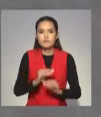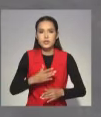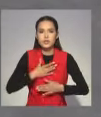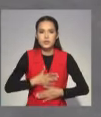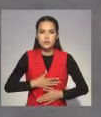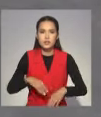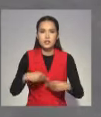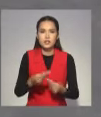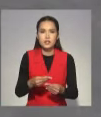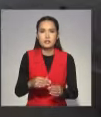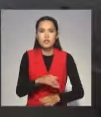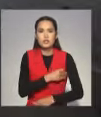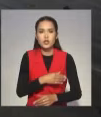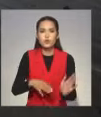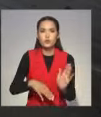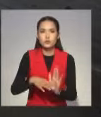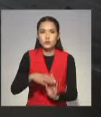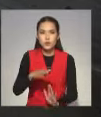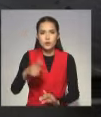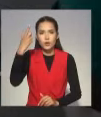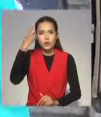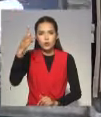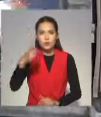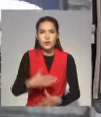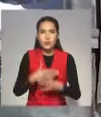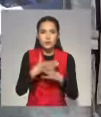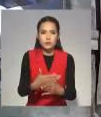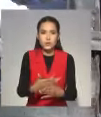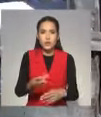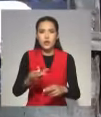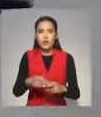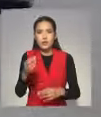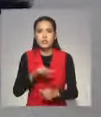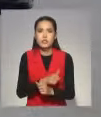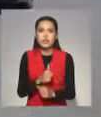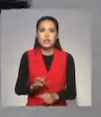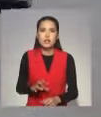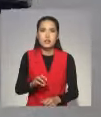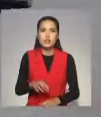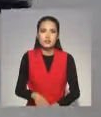Тек жақсылықта кездесейік. Гуманитарлық көмек көрсету жалғаса береді. Тәрбек Бақытбек, Астана Таймс.